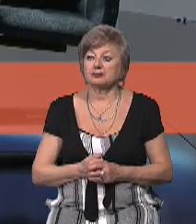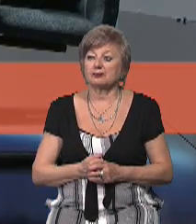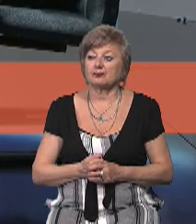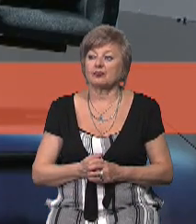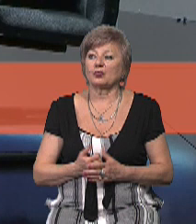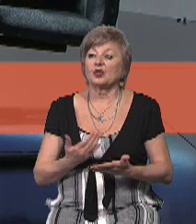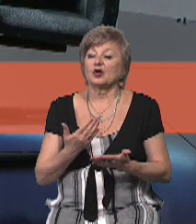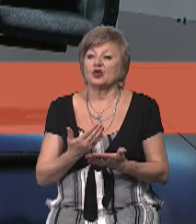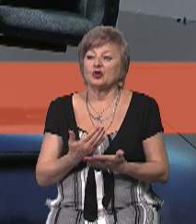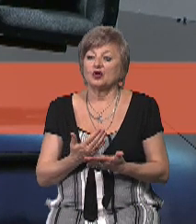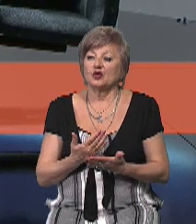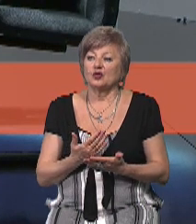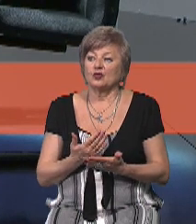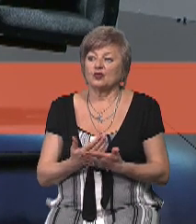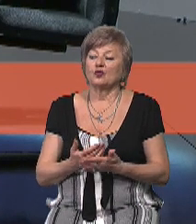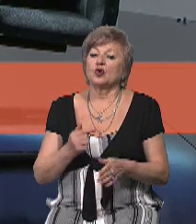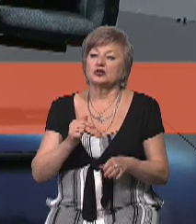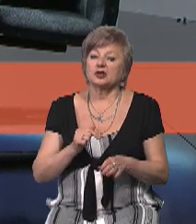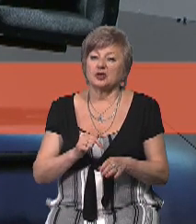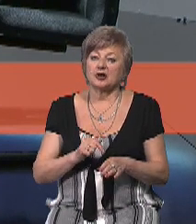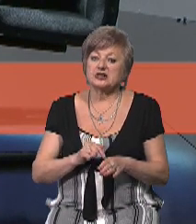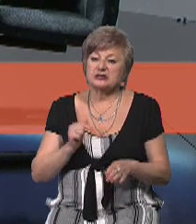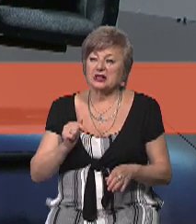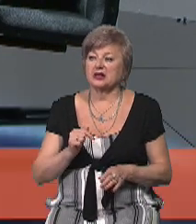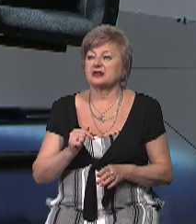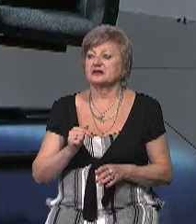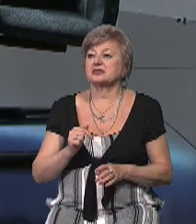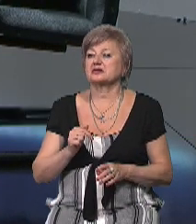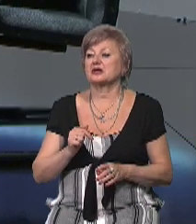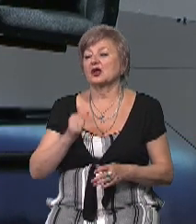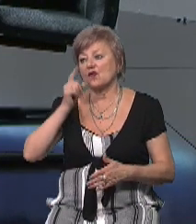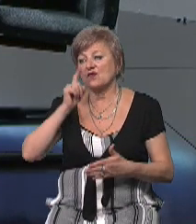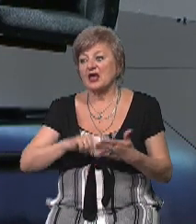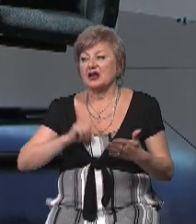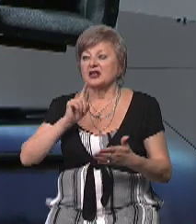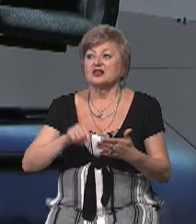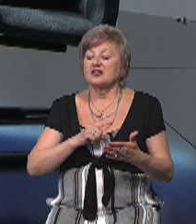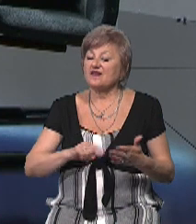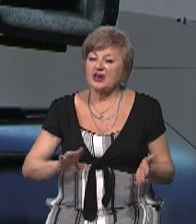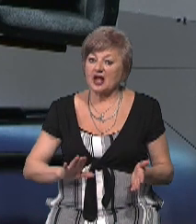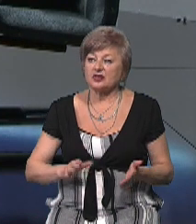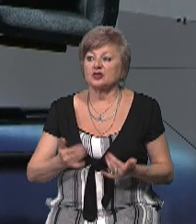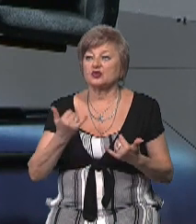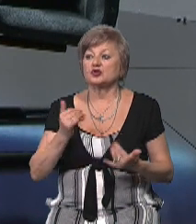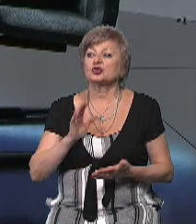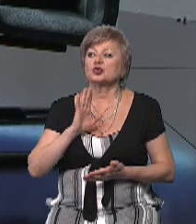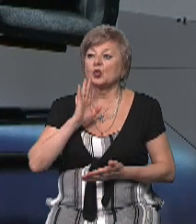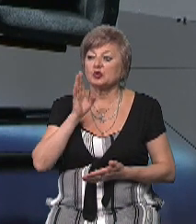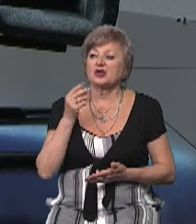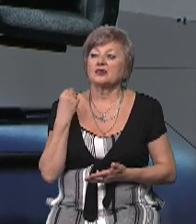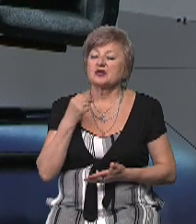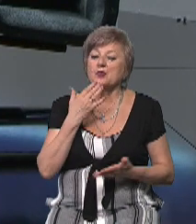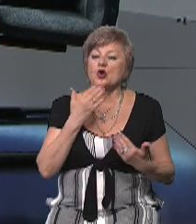Стосовно якраз таки історичних міфів, чи довіряють їм, чи не довіряють. Сьогодні зранку команда UA Запоріжжя